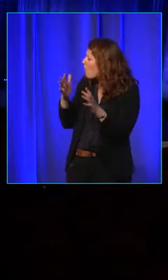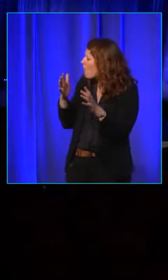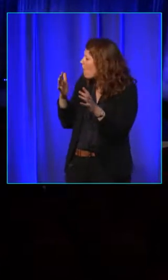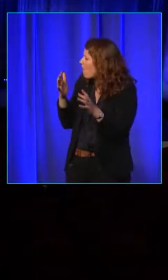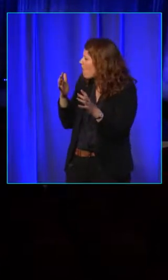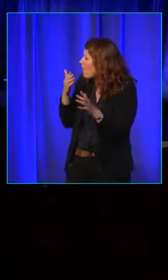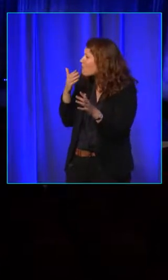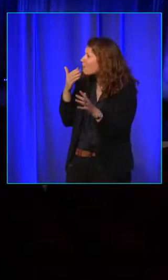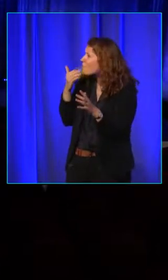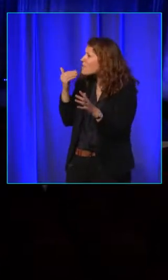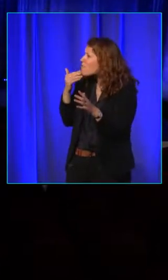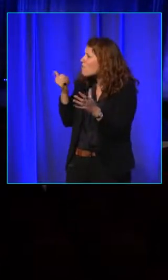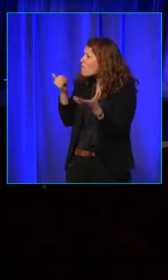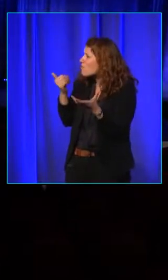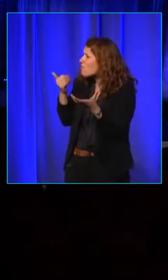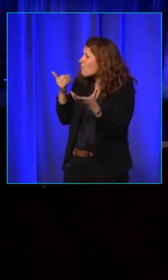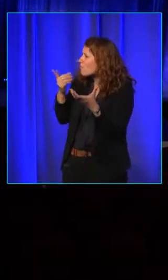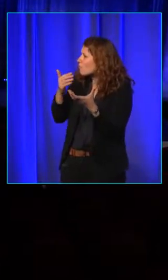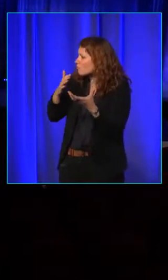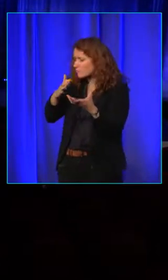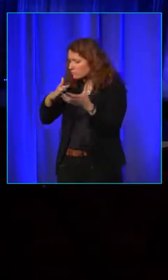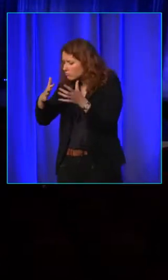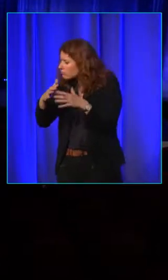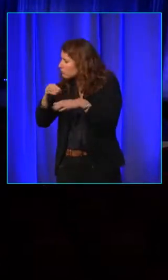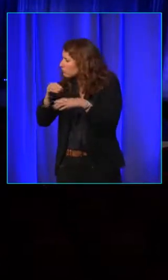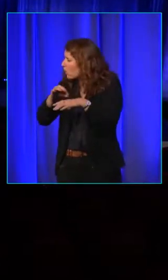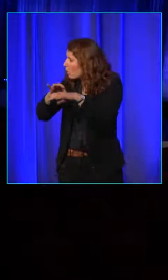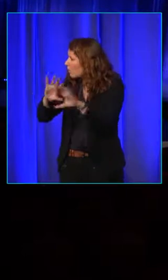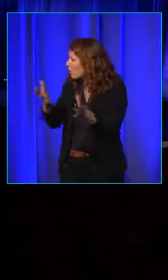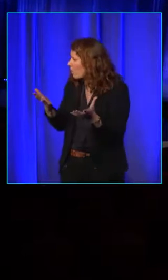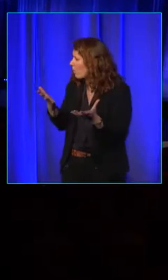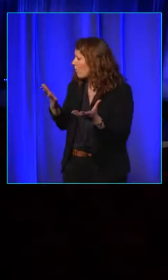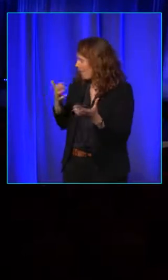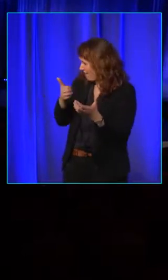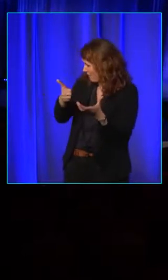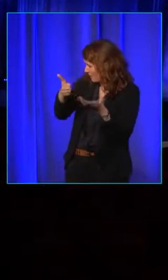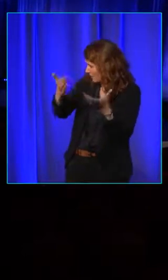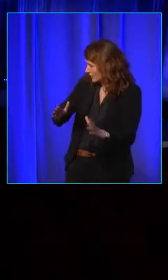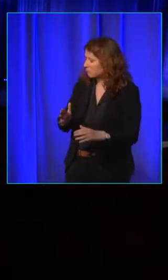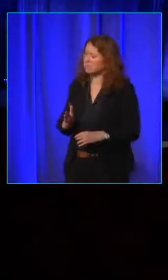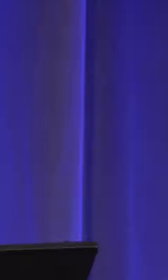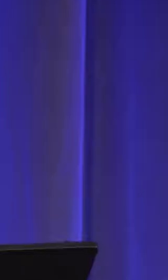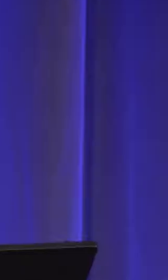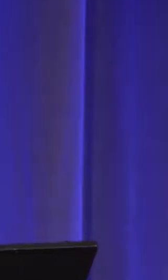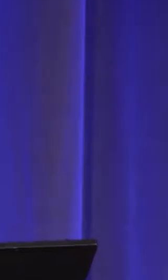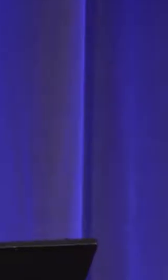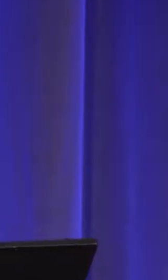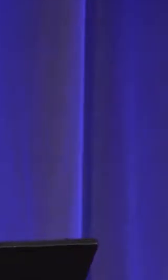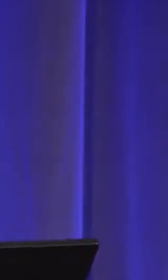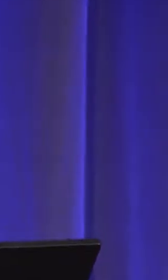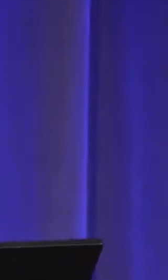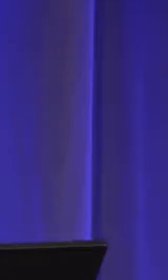Ou c'est la personne qui décide elle-même finalement? Il n'y a rien de mieux. Je prends en compte la singularité de